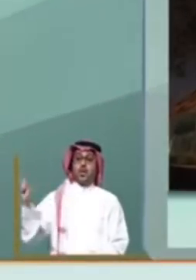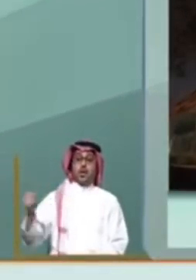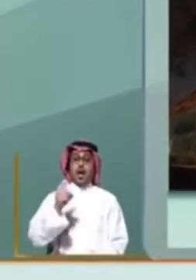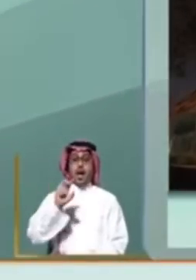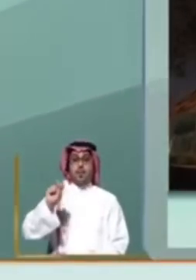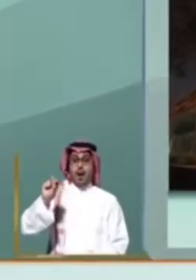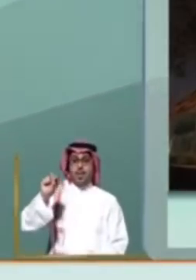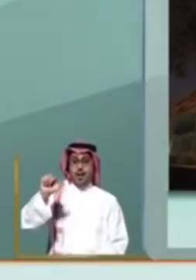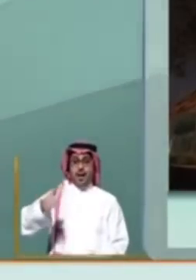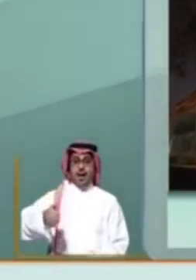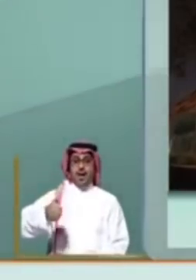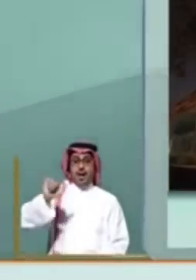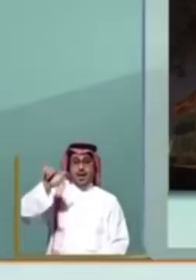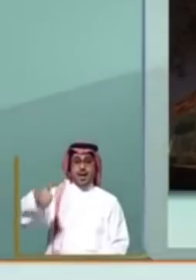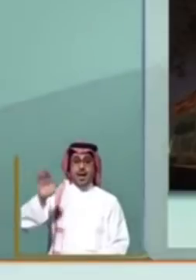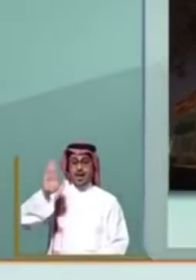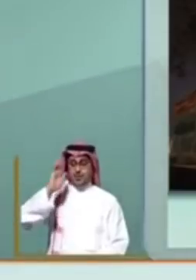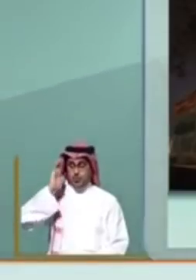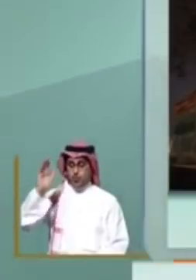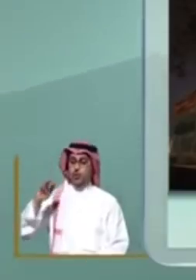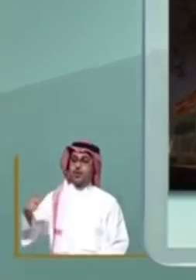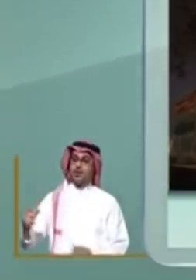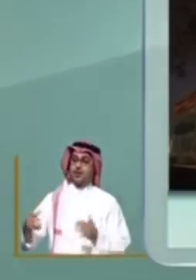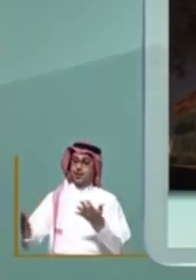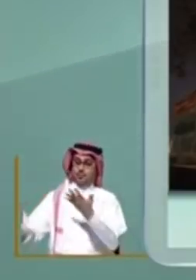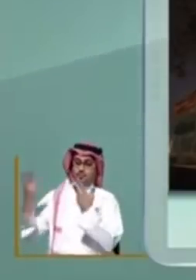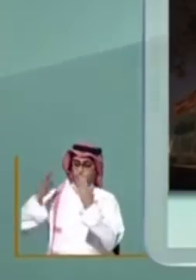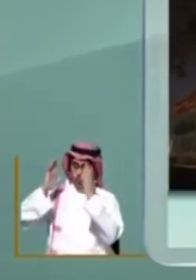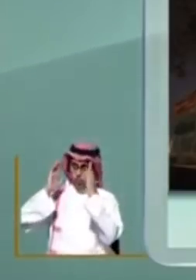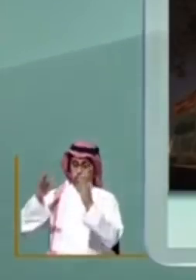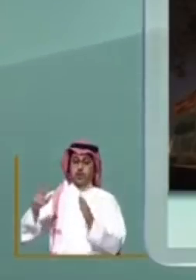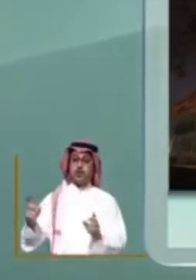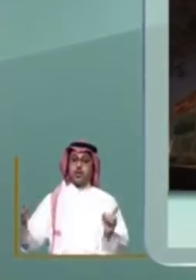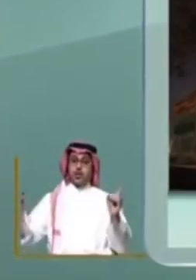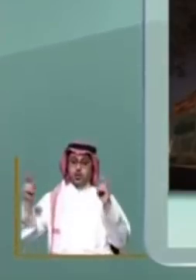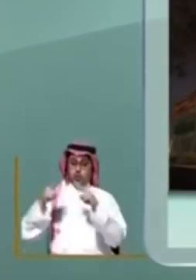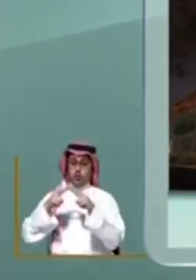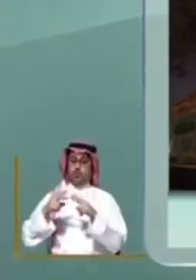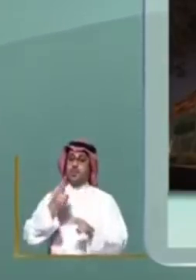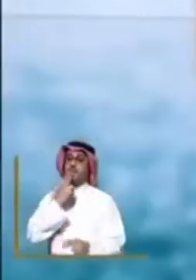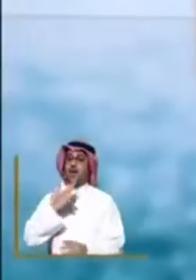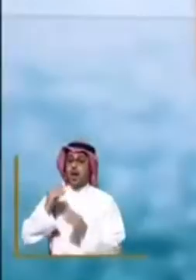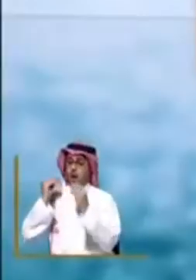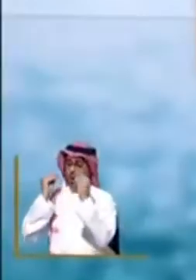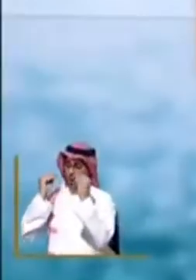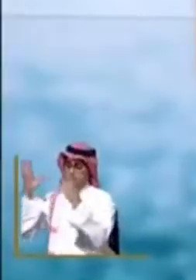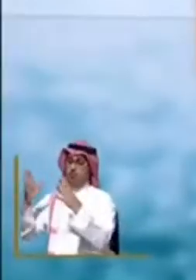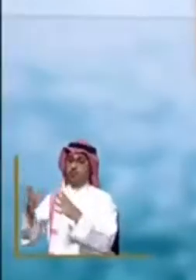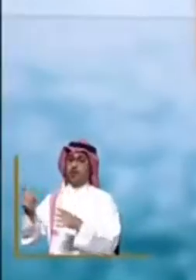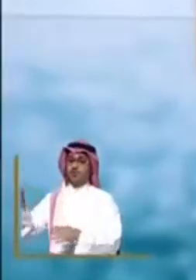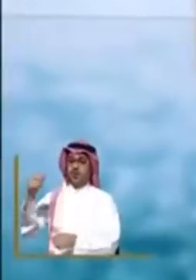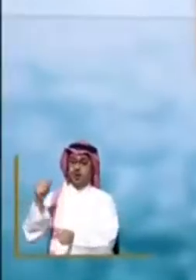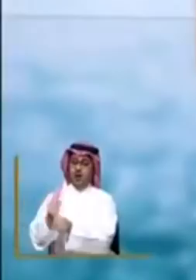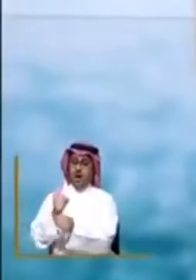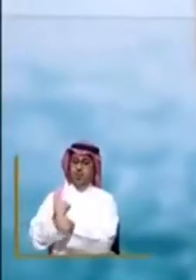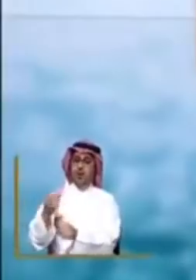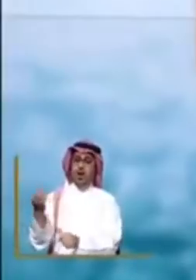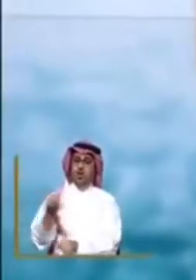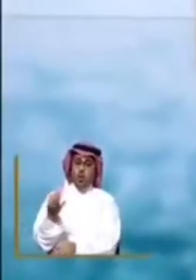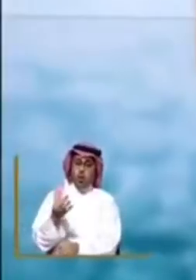العامة للقياس والاختبارات، شكرا جزيلا لك، نلتقيك على خير إن شاء الله، عانكم الله ووفقكم في مثل هذه